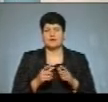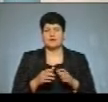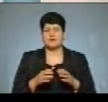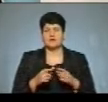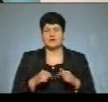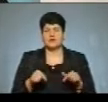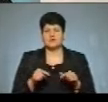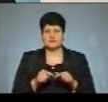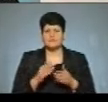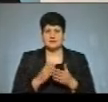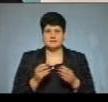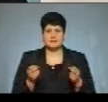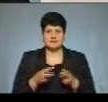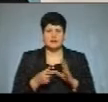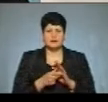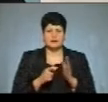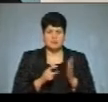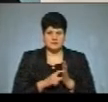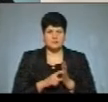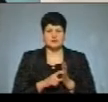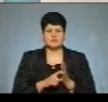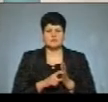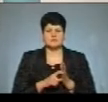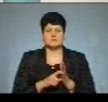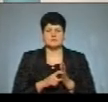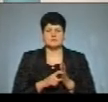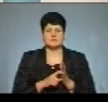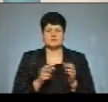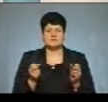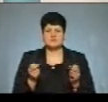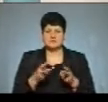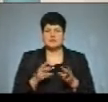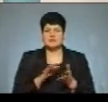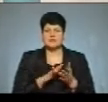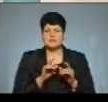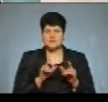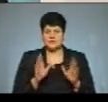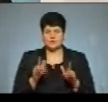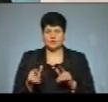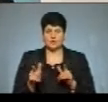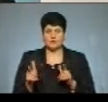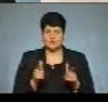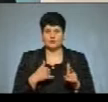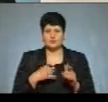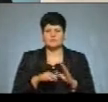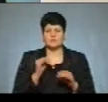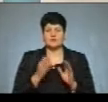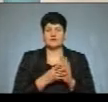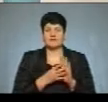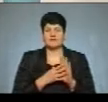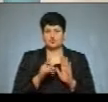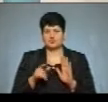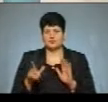є симуляційний клас, симуляційний центр, де будуть готуватися наші, у нас відібрано 9 чоловік, вони